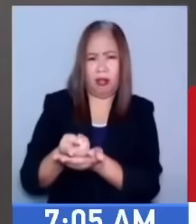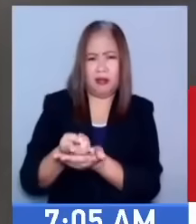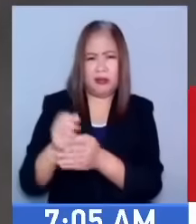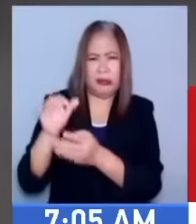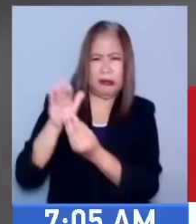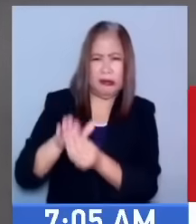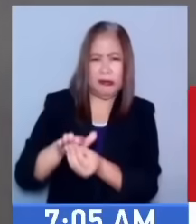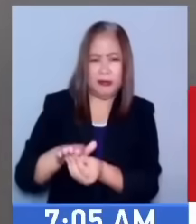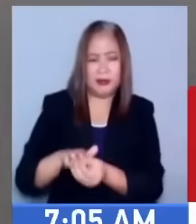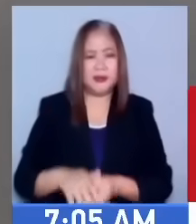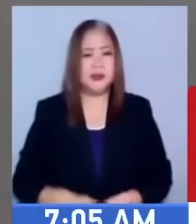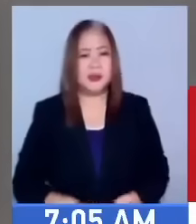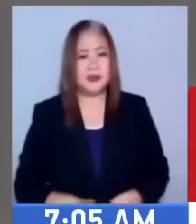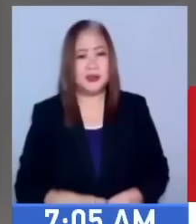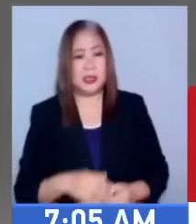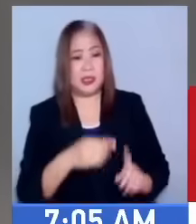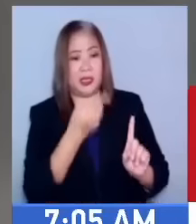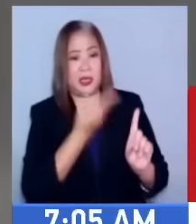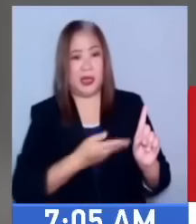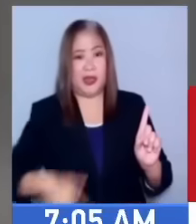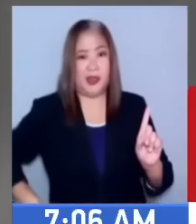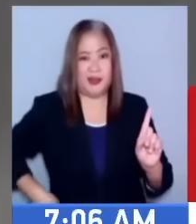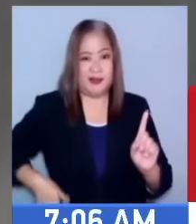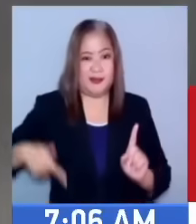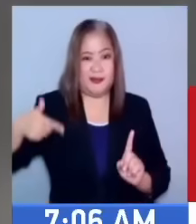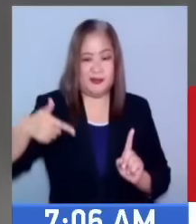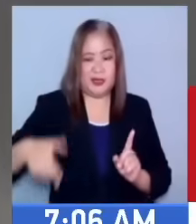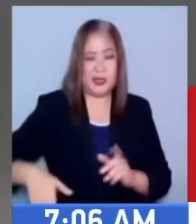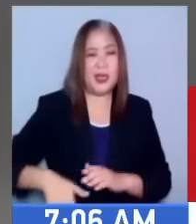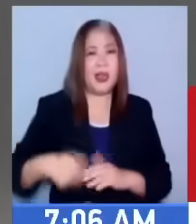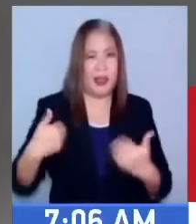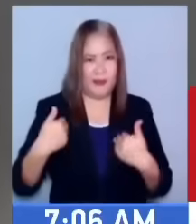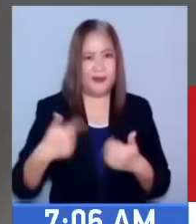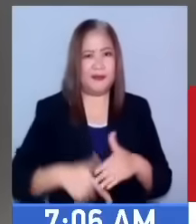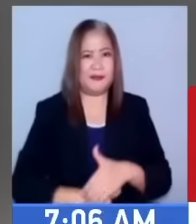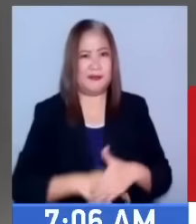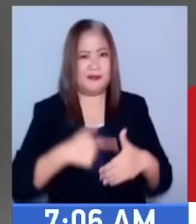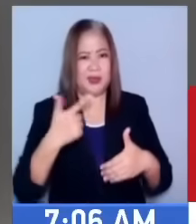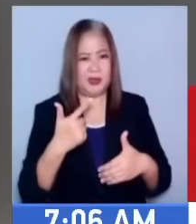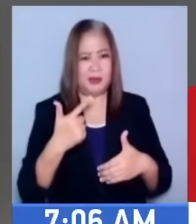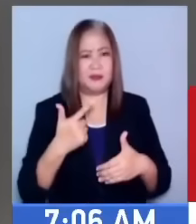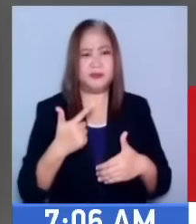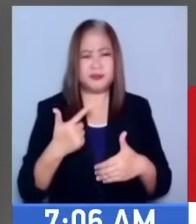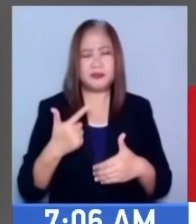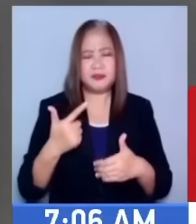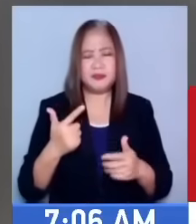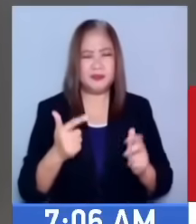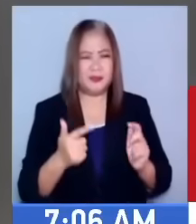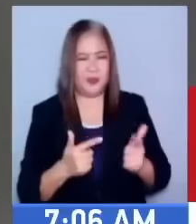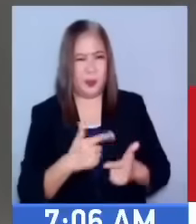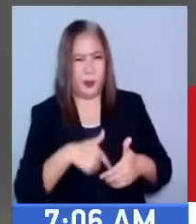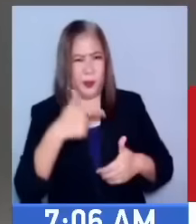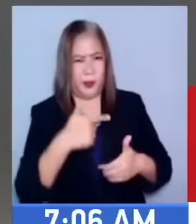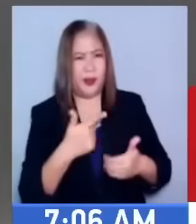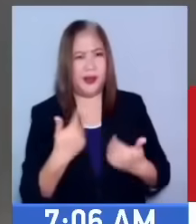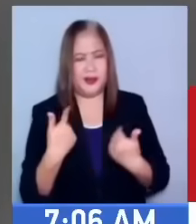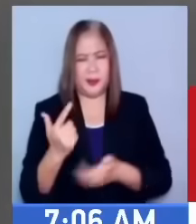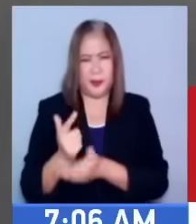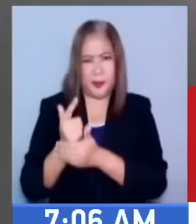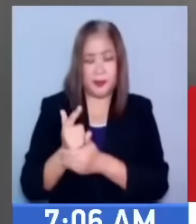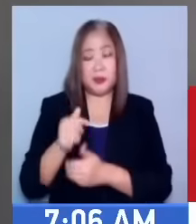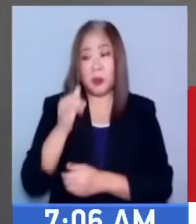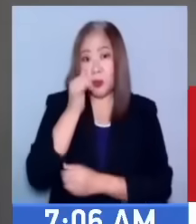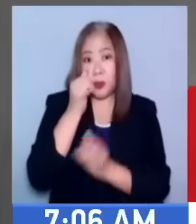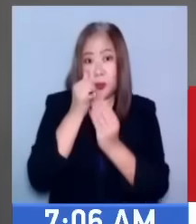na kaputi may kinuha sa bewang ng rider na isa umanong baril. May hawak siyang baril sa kanang kamay. Ayon sa nakakuha ng video, nangyari ito noong